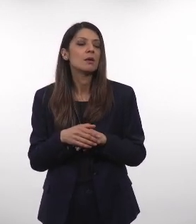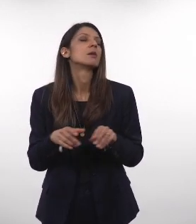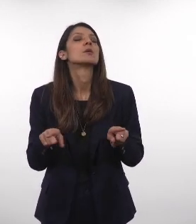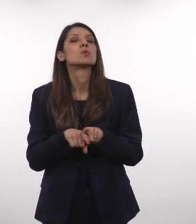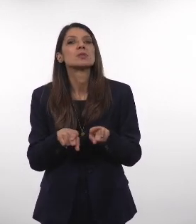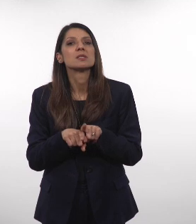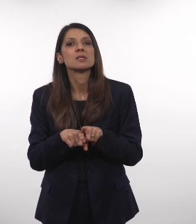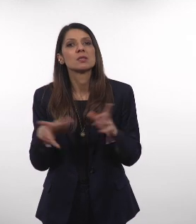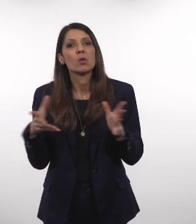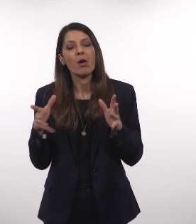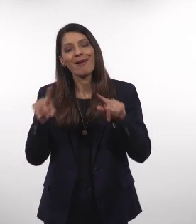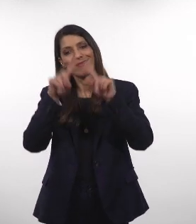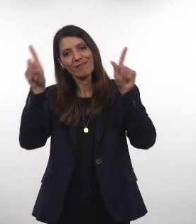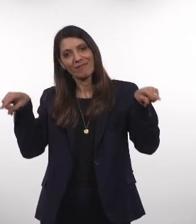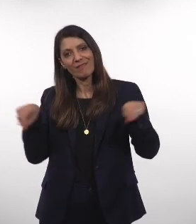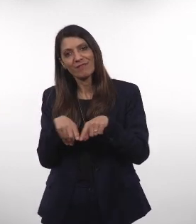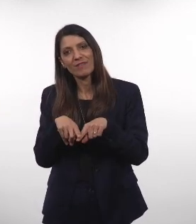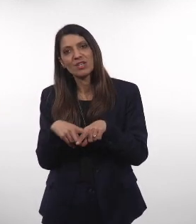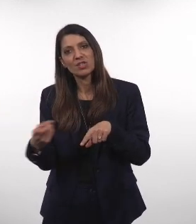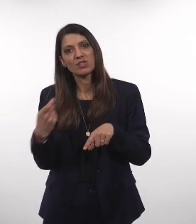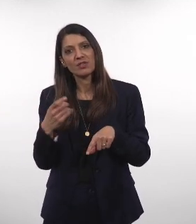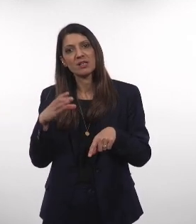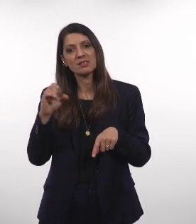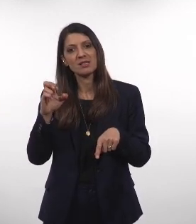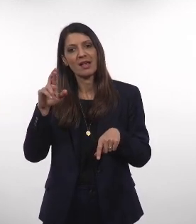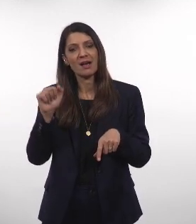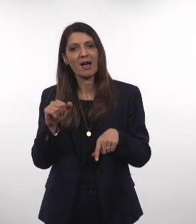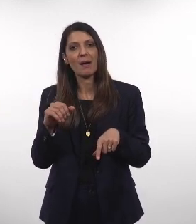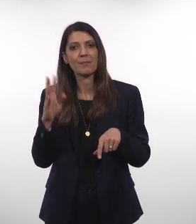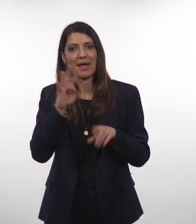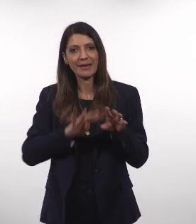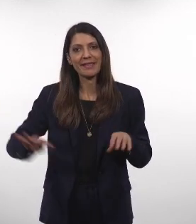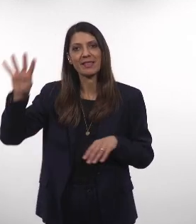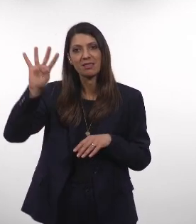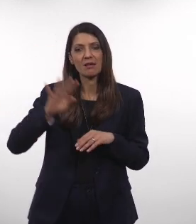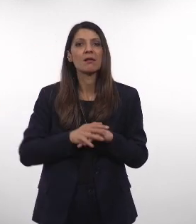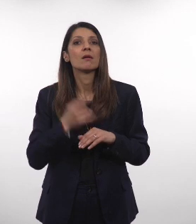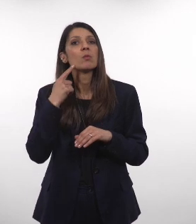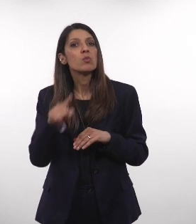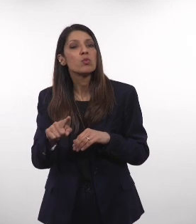aussi une fiche qui a été faite par le CRA Aquitaine sur